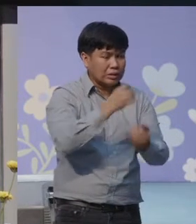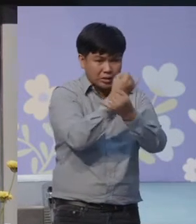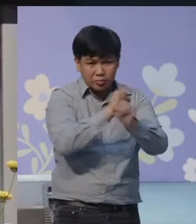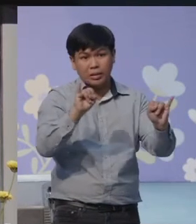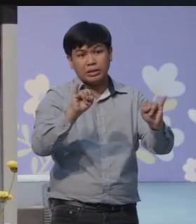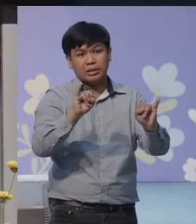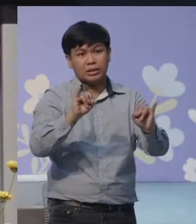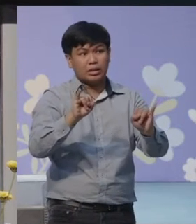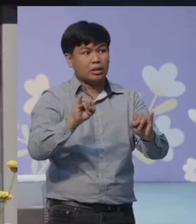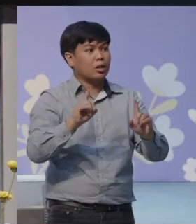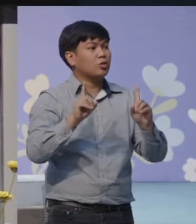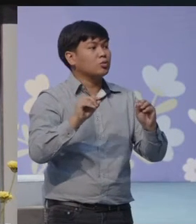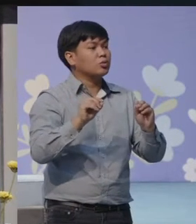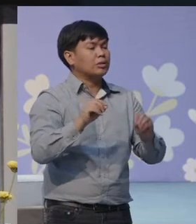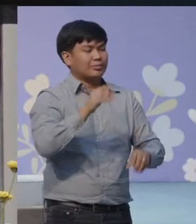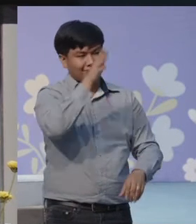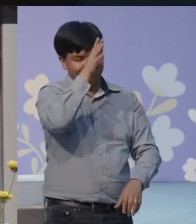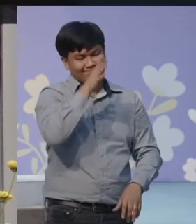bitawan na natin.